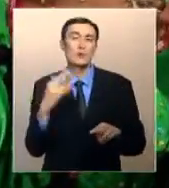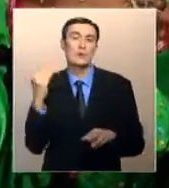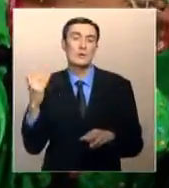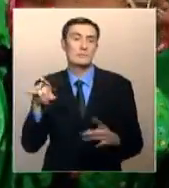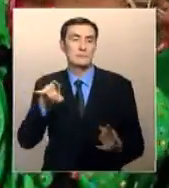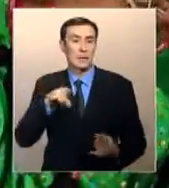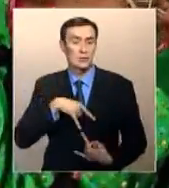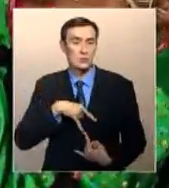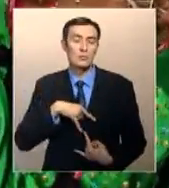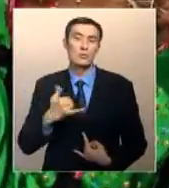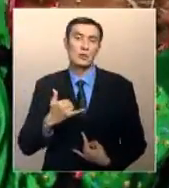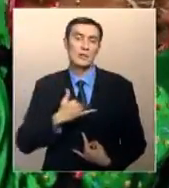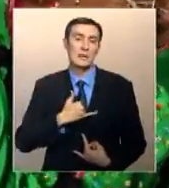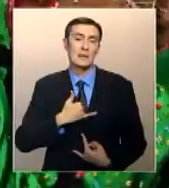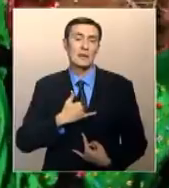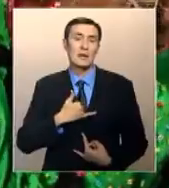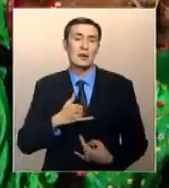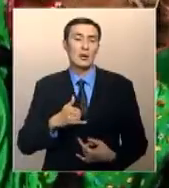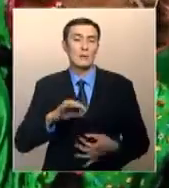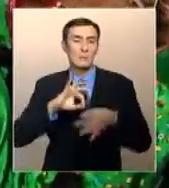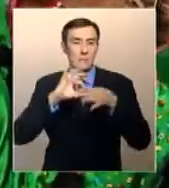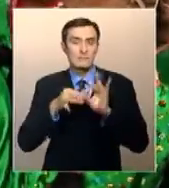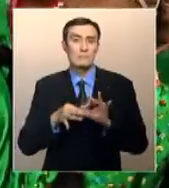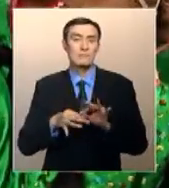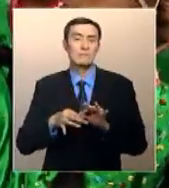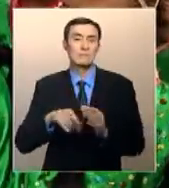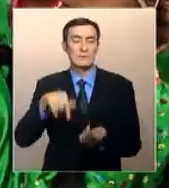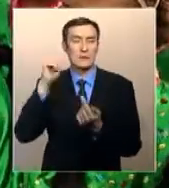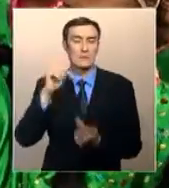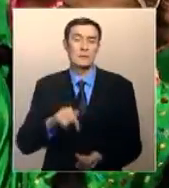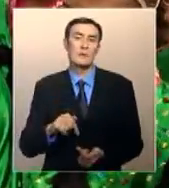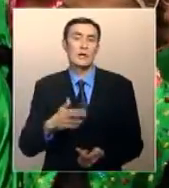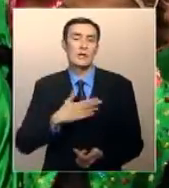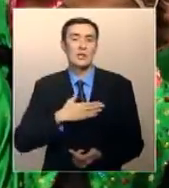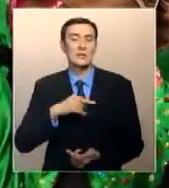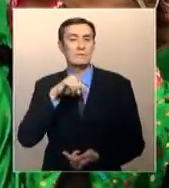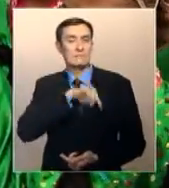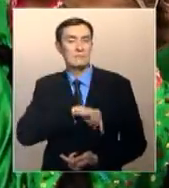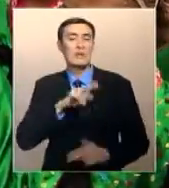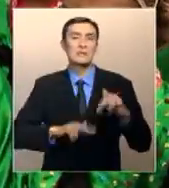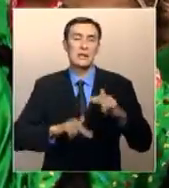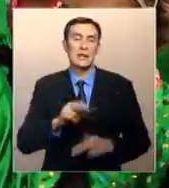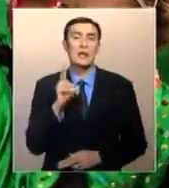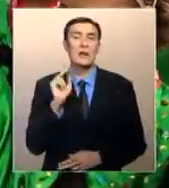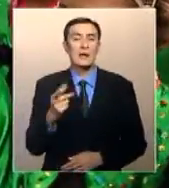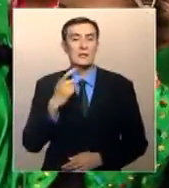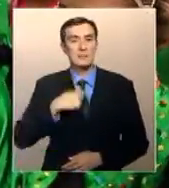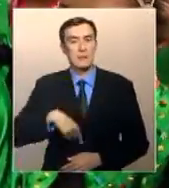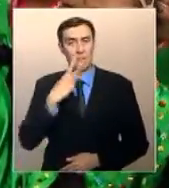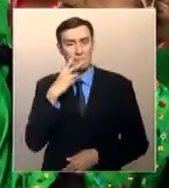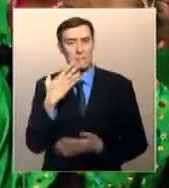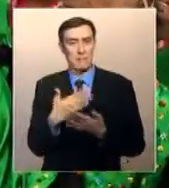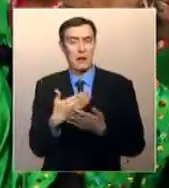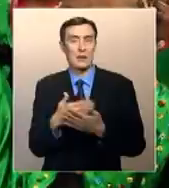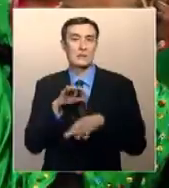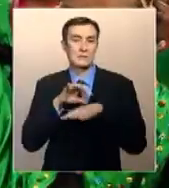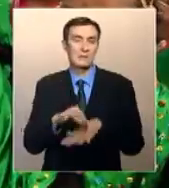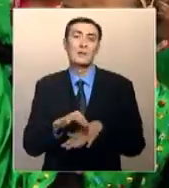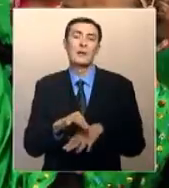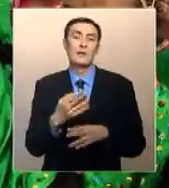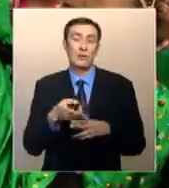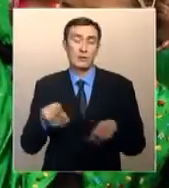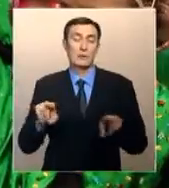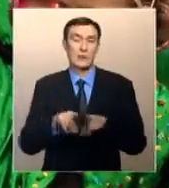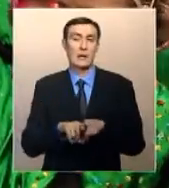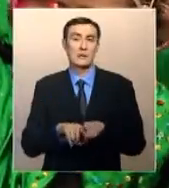У нас костюмы по всем параметрам, также настроение и то, как себя преподнесем мы,